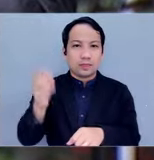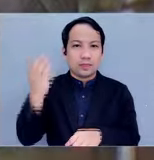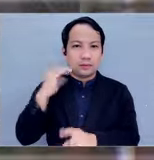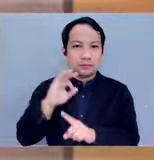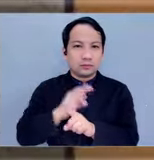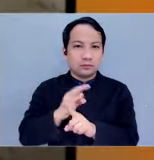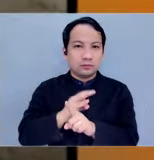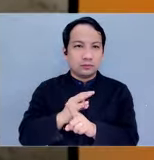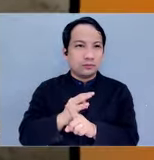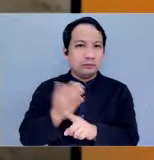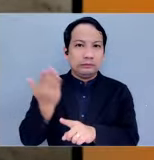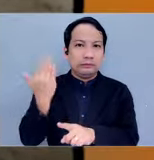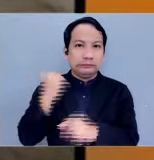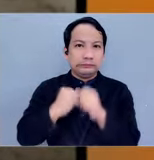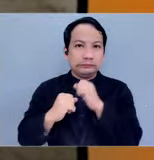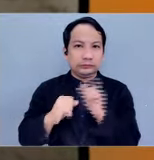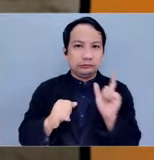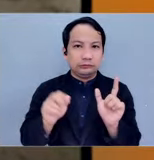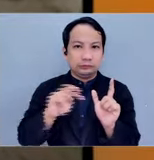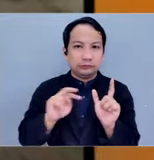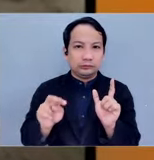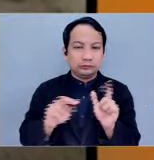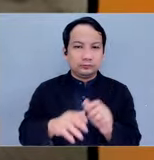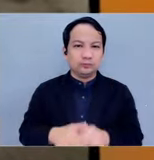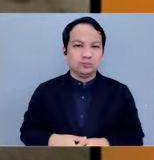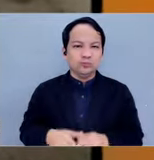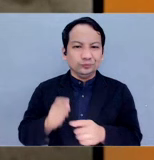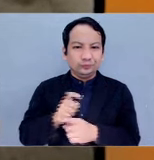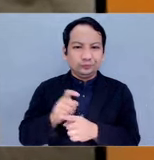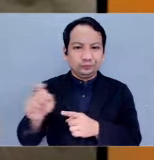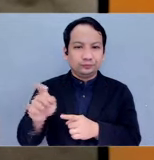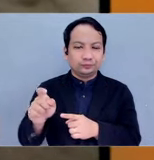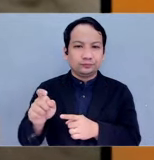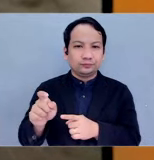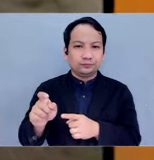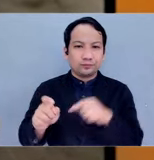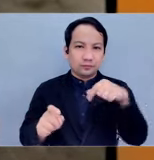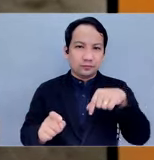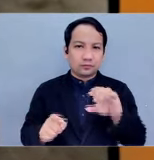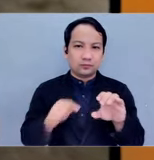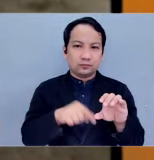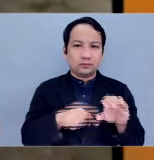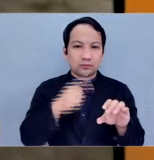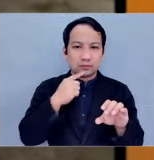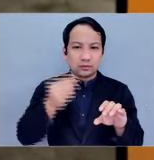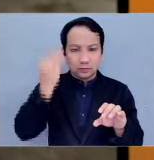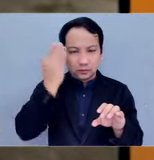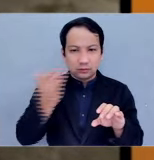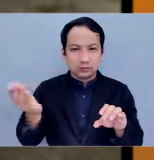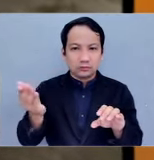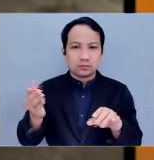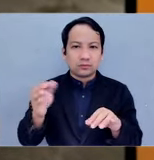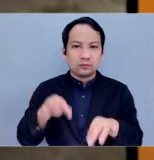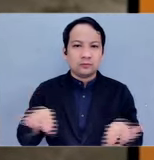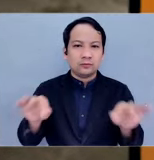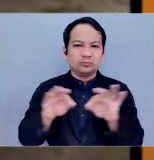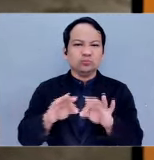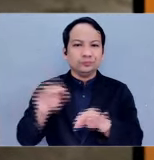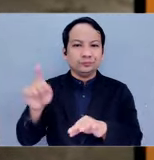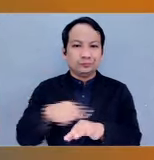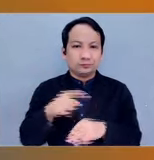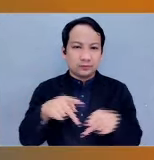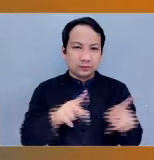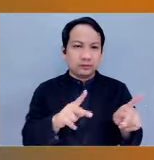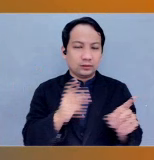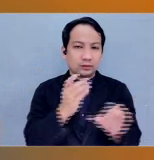2022. Sa isang text message, sinabi ng Quezon City Department of Public Order and Safety na posibleng makansela ang permit ng car dealer